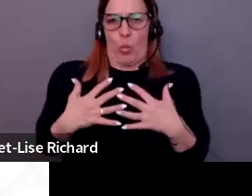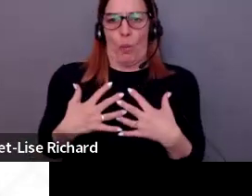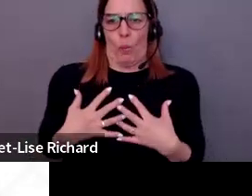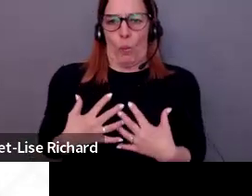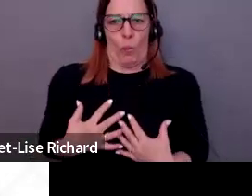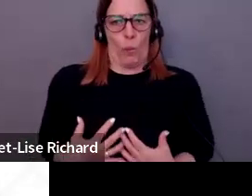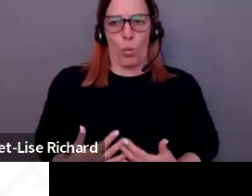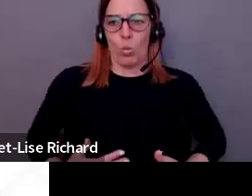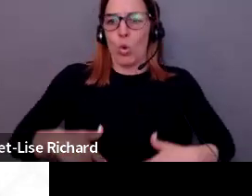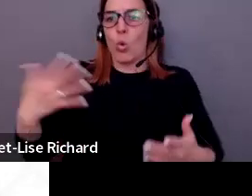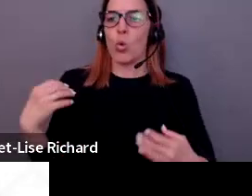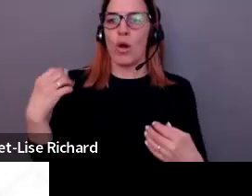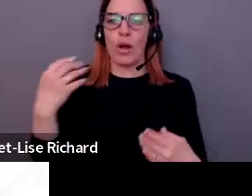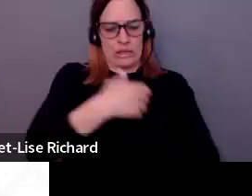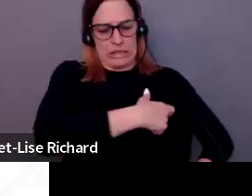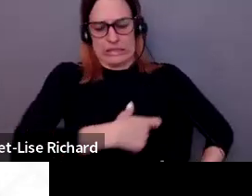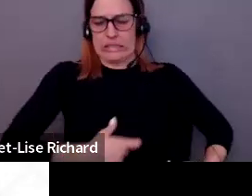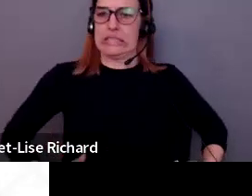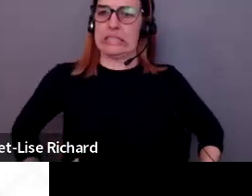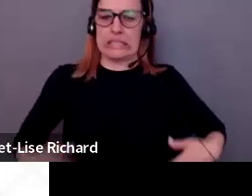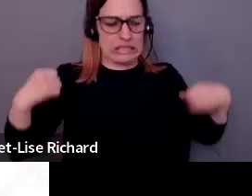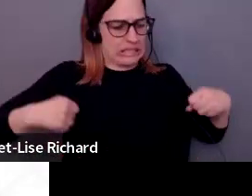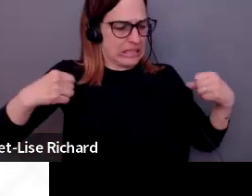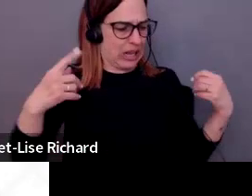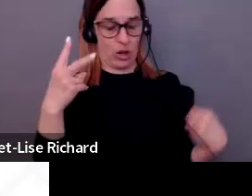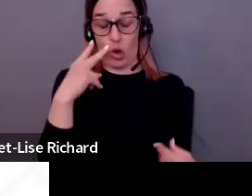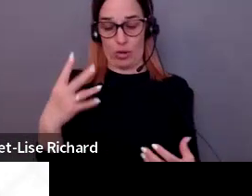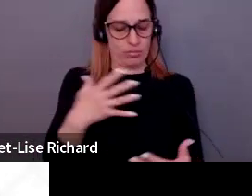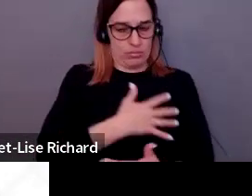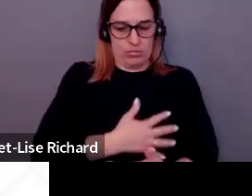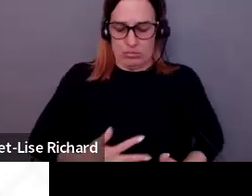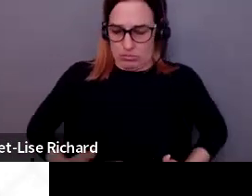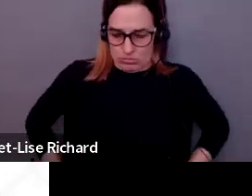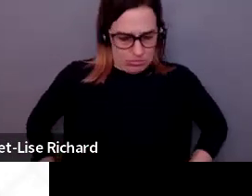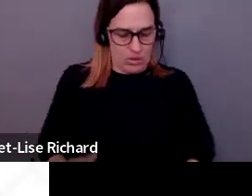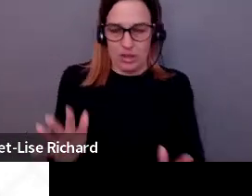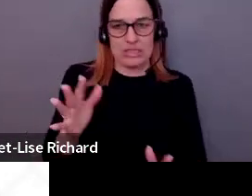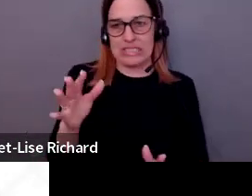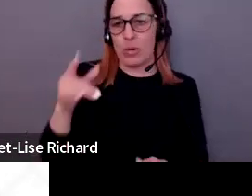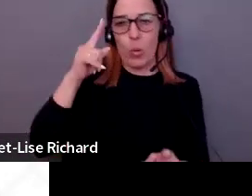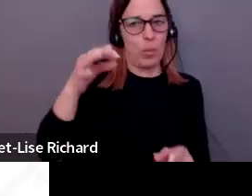mettre qui rajoutent du volume, on rajoute de la tension sur les hanches.